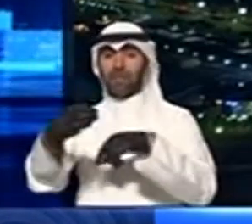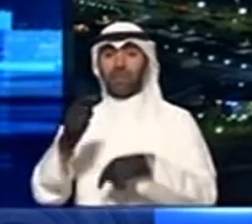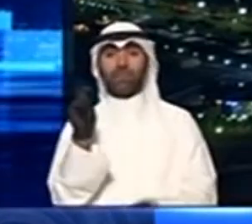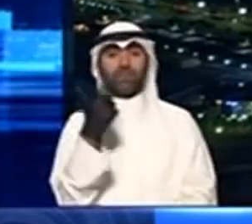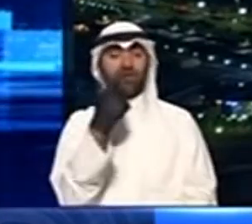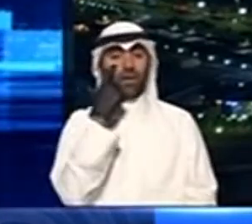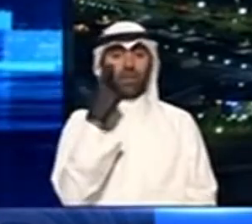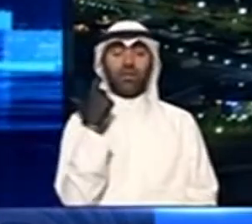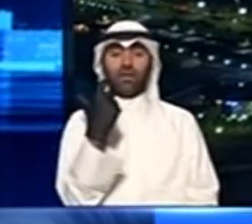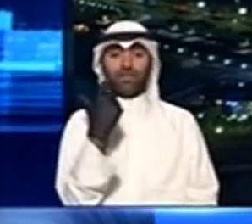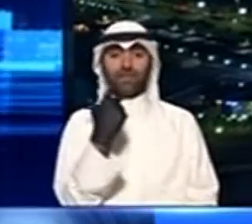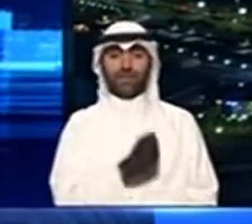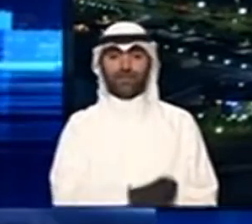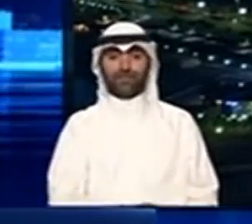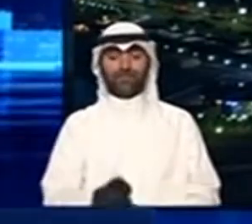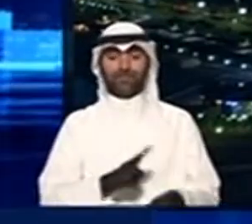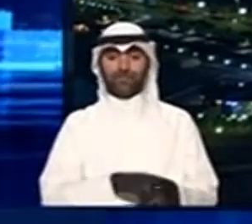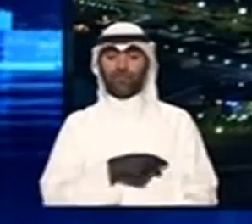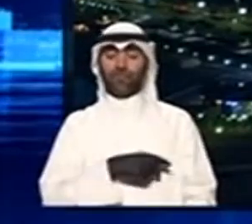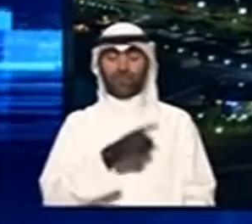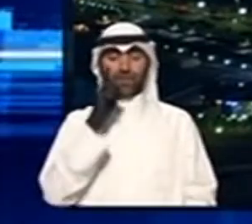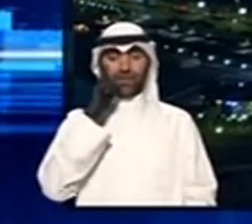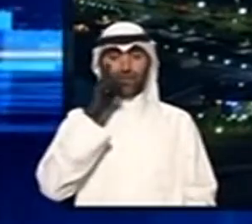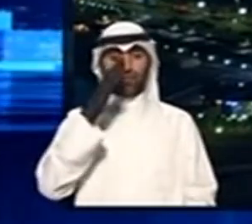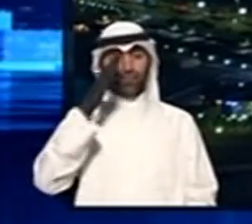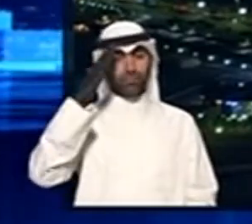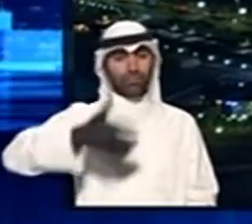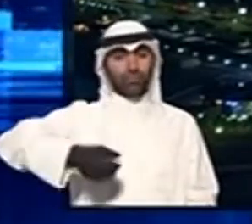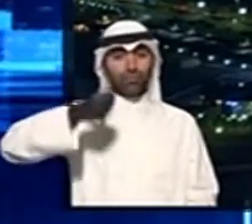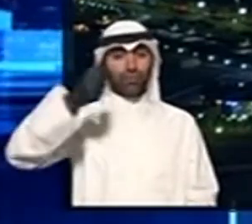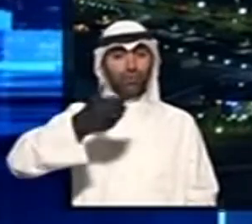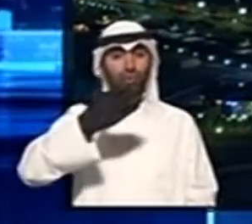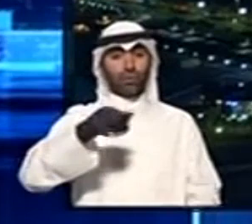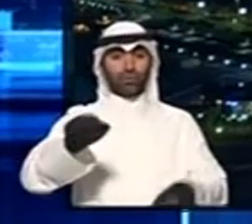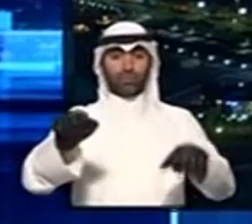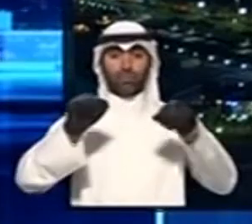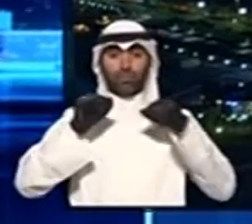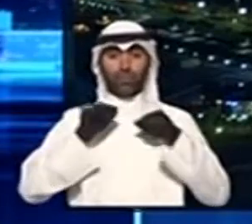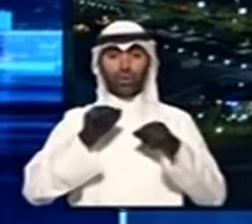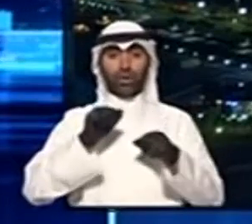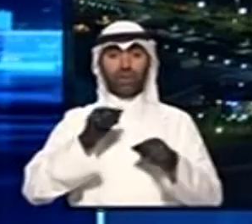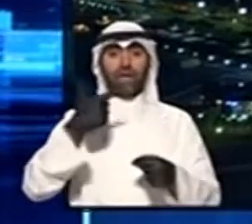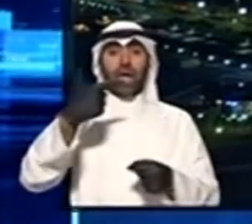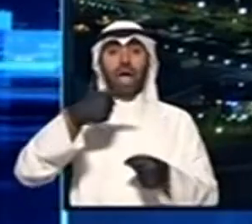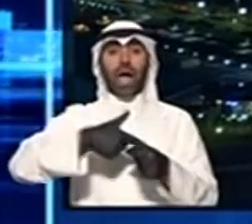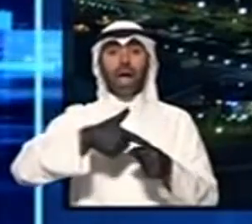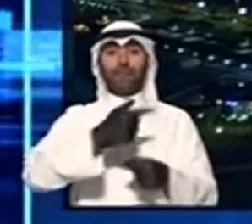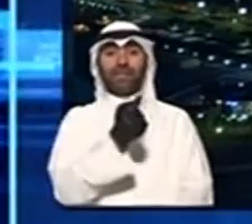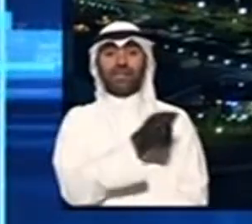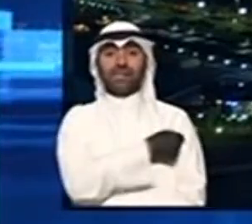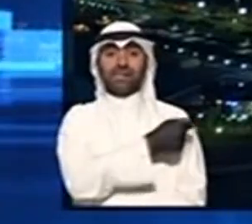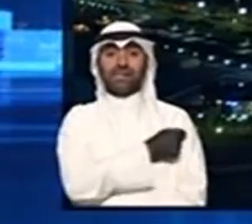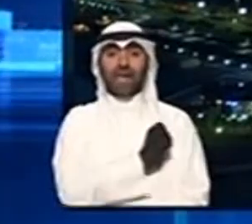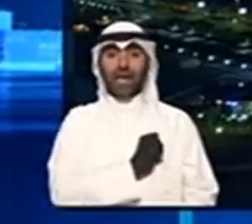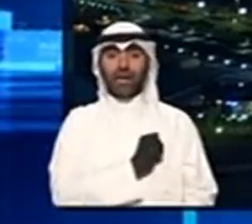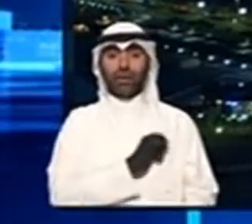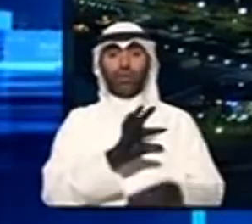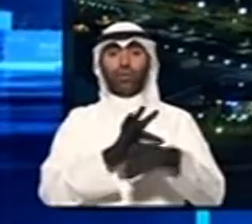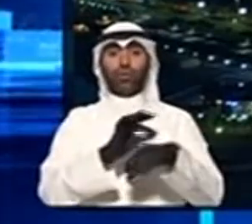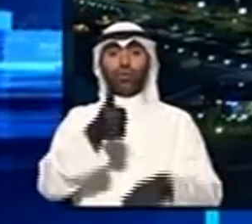الاتصال 151 بالتأكيد. مدير منطقة الأحمد الصحية الدكتور أحمد الشطي وصلت الفكرة، شكرا لك.